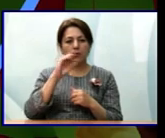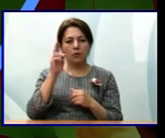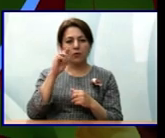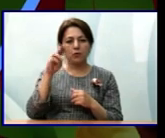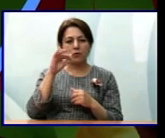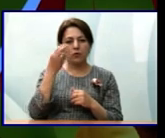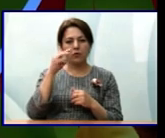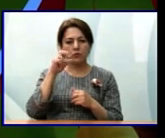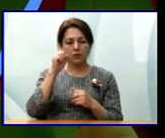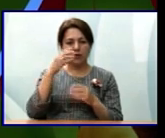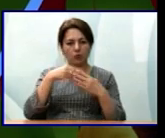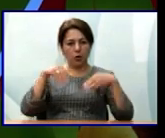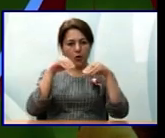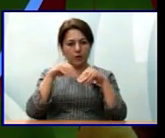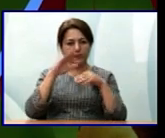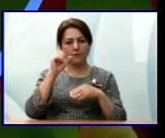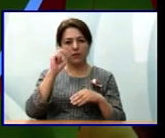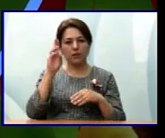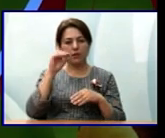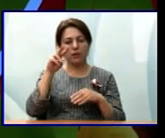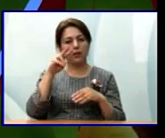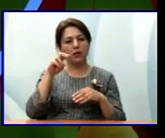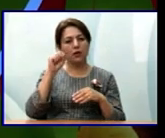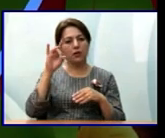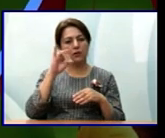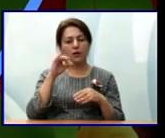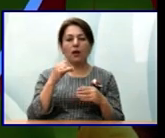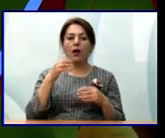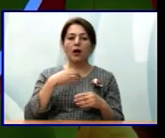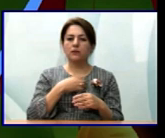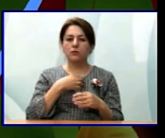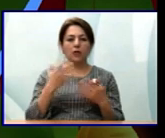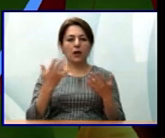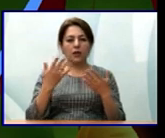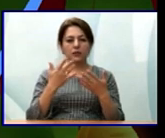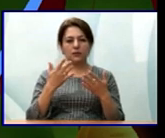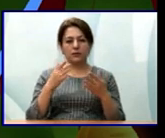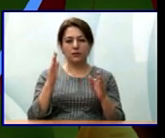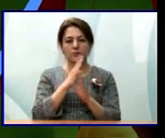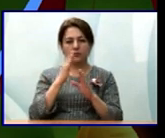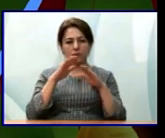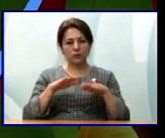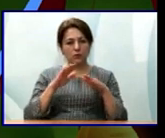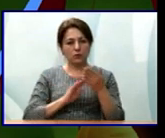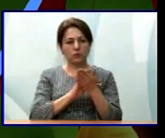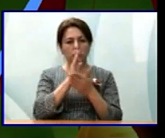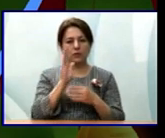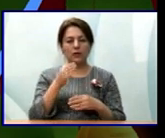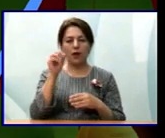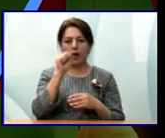Tokdoshlar oilasi vakillari asosan qaysi mintaqalarda o'sadi?